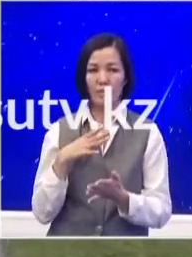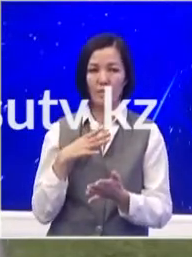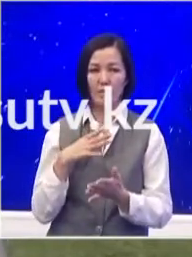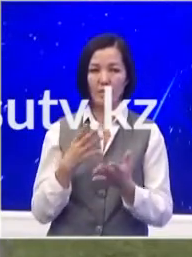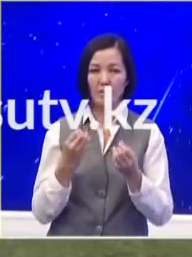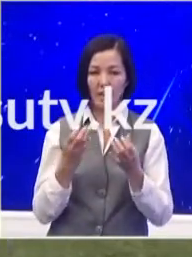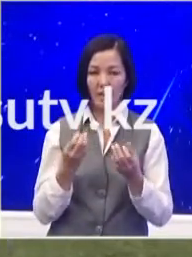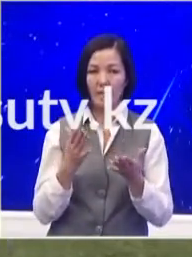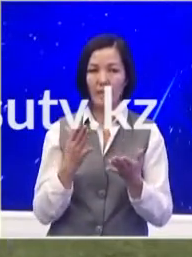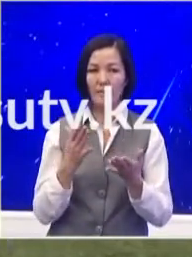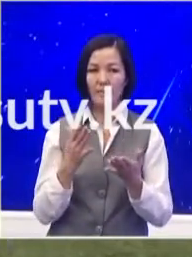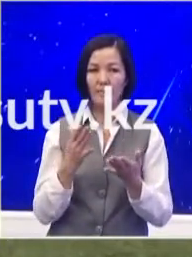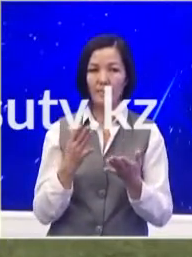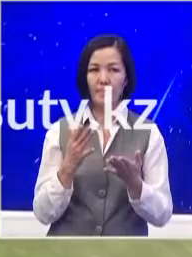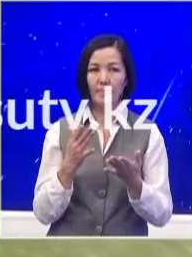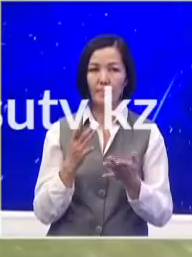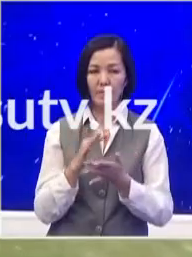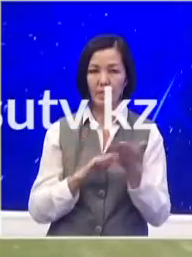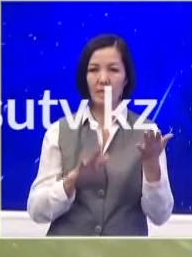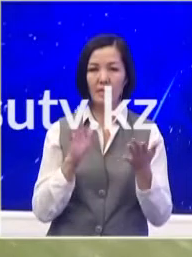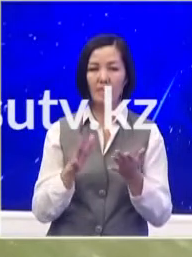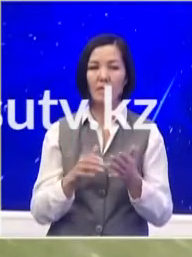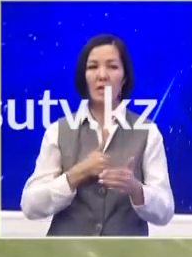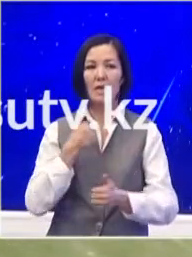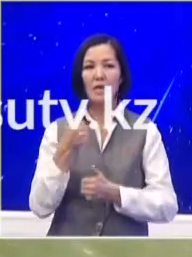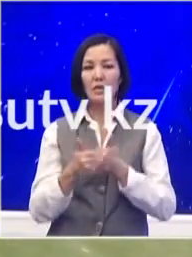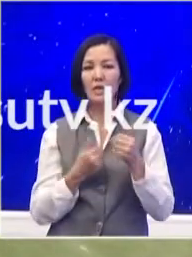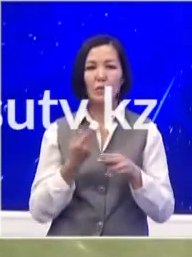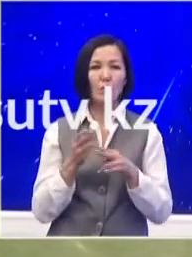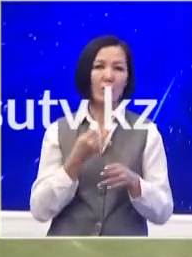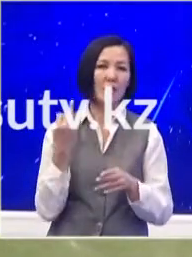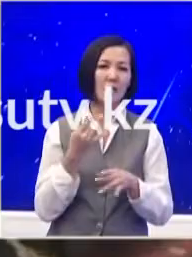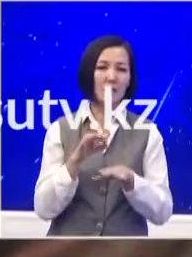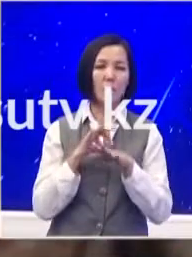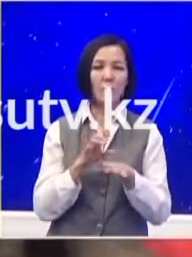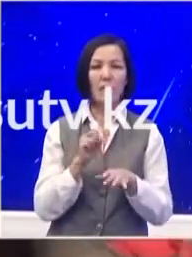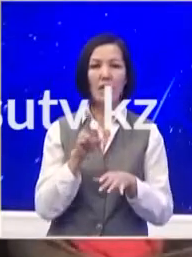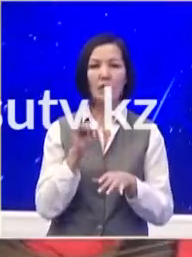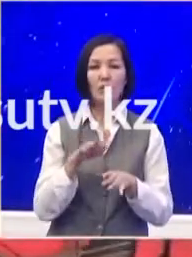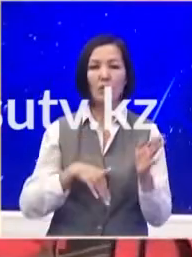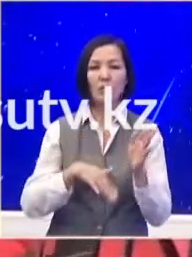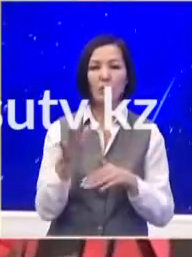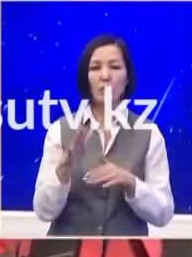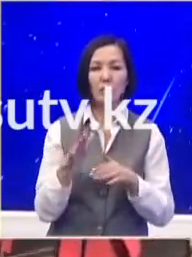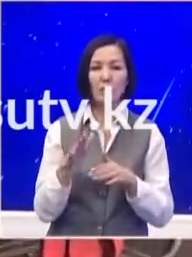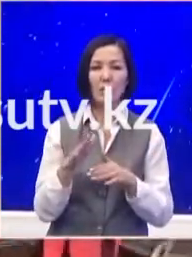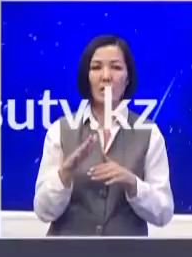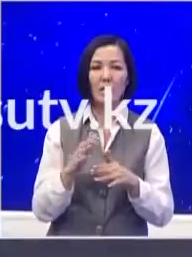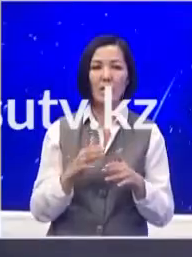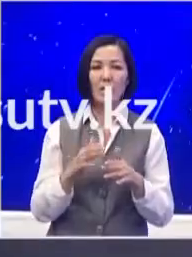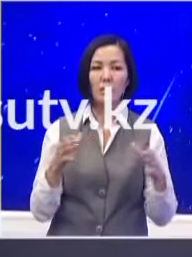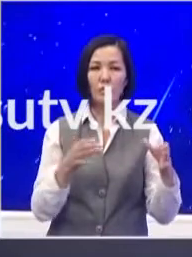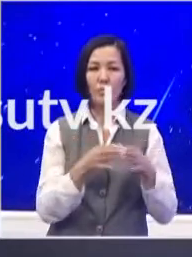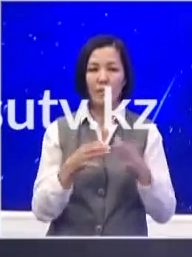Әлде енді бұйыртса салымда жетеміз деген ойдамыз. Жарыс тартысты өтті. Оған Ақсу ауданының үздік деген көкпаршылар келді. Сонымен қатар